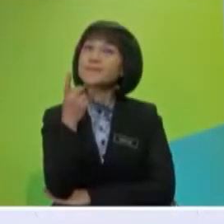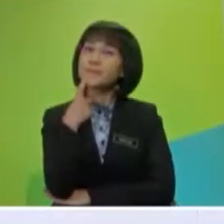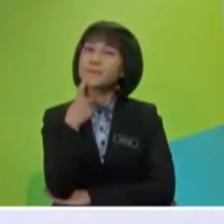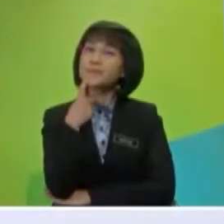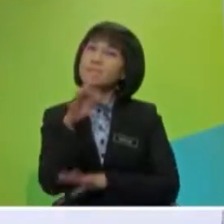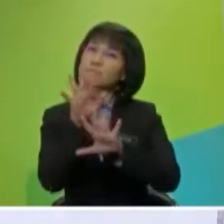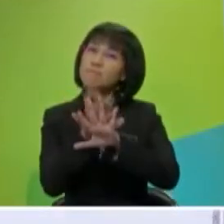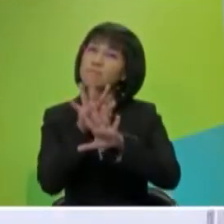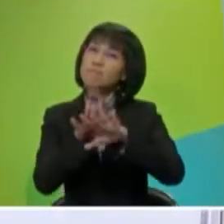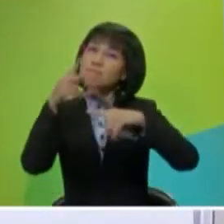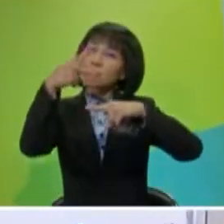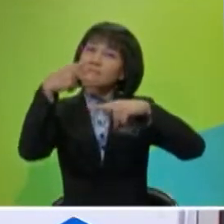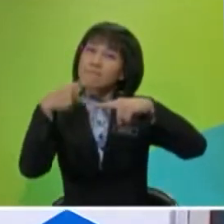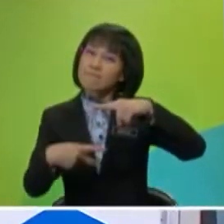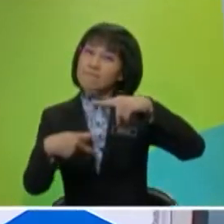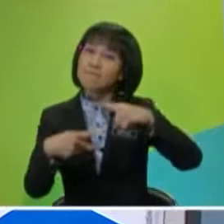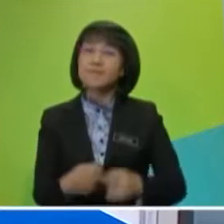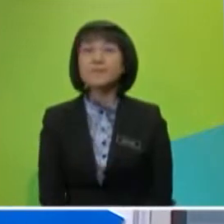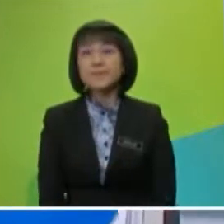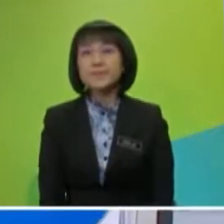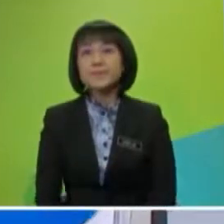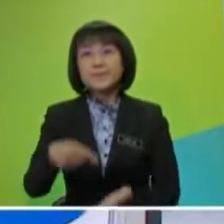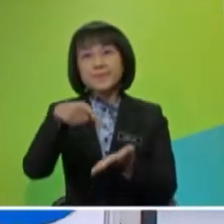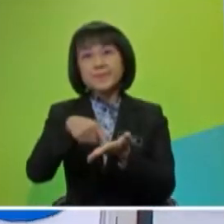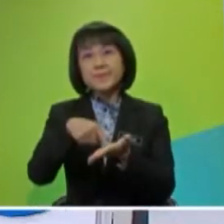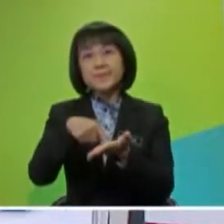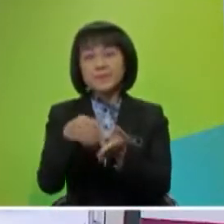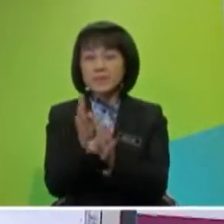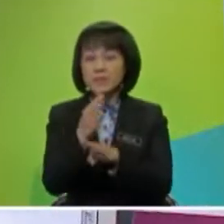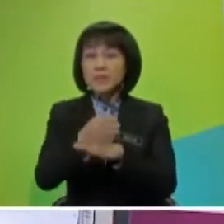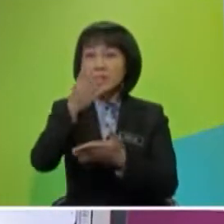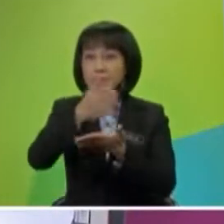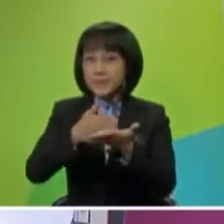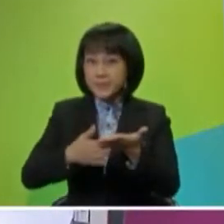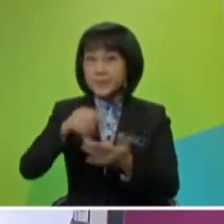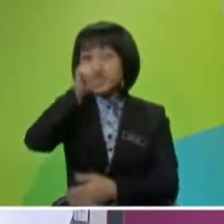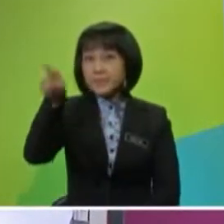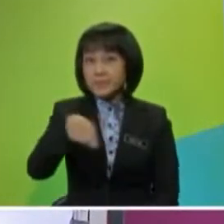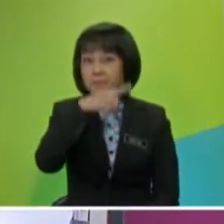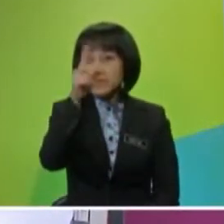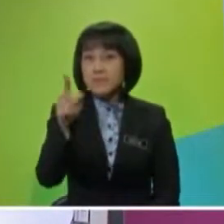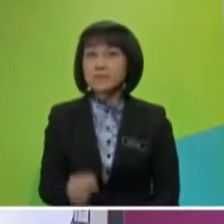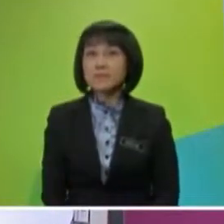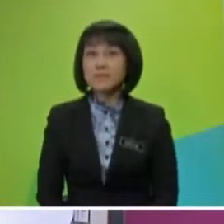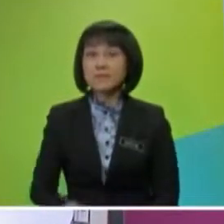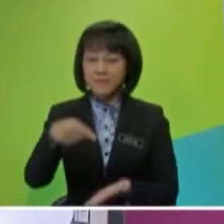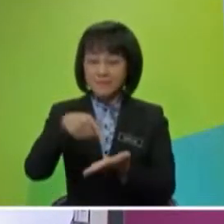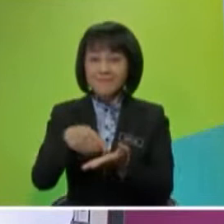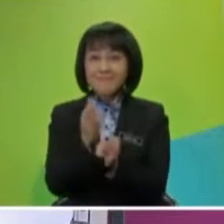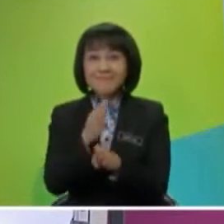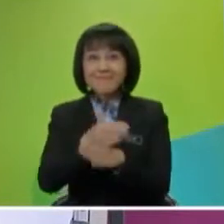Banyaknya pecahan dekat sini. Ish, ini macam bentuk separuh bulat. Ini macam macam bentuk pizza